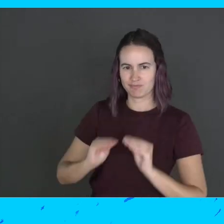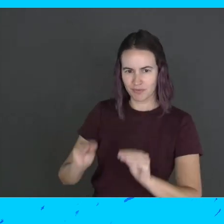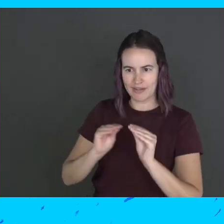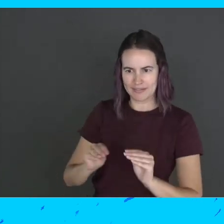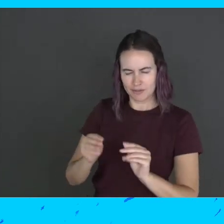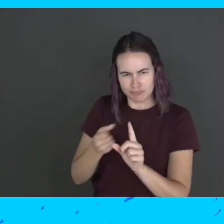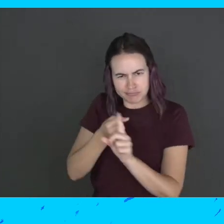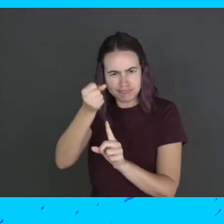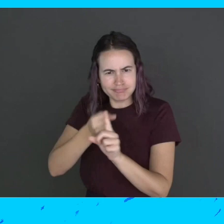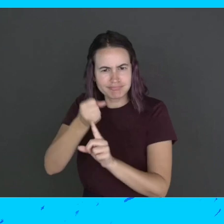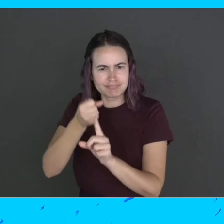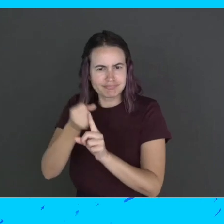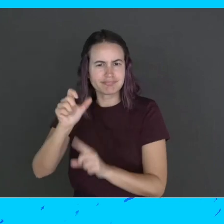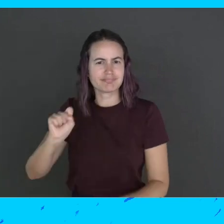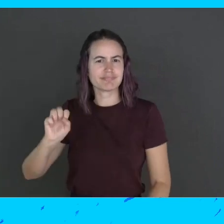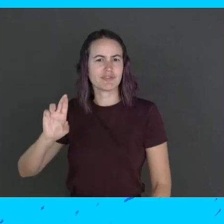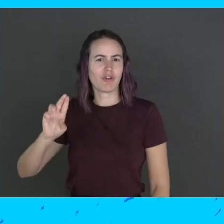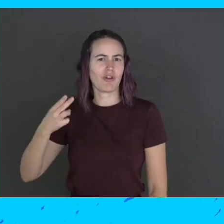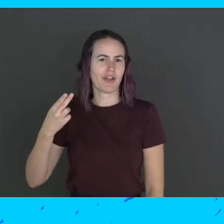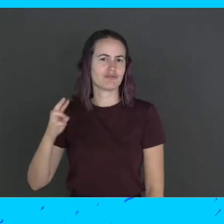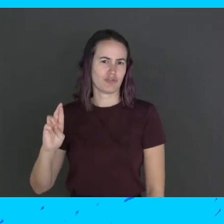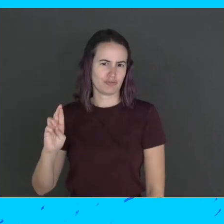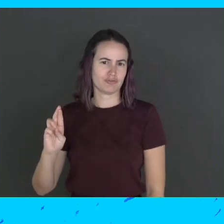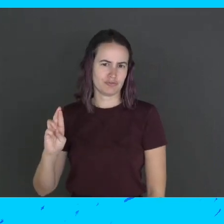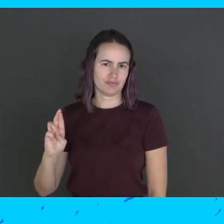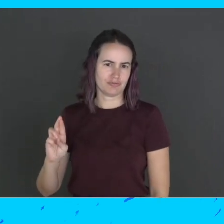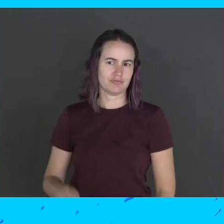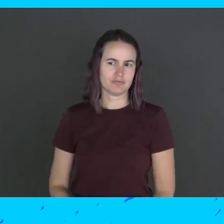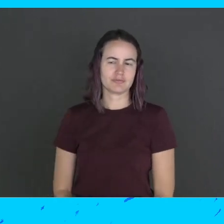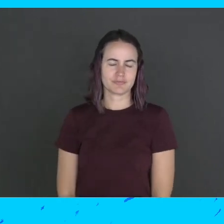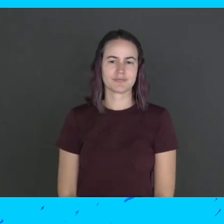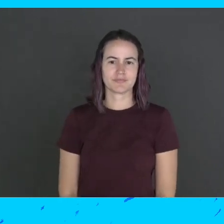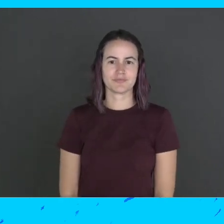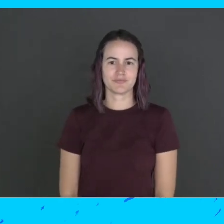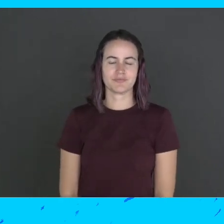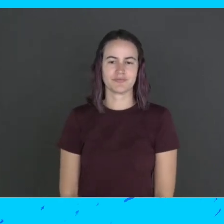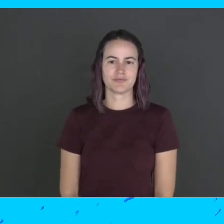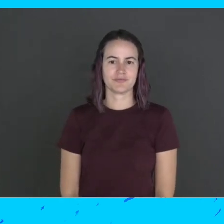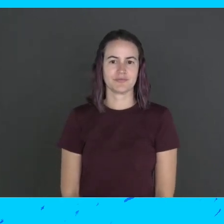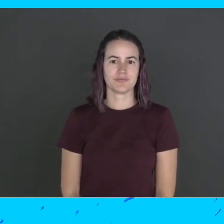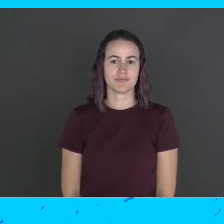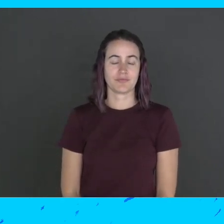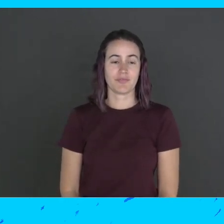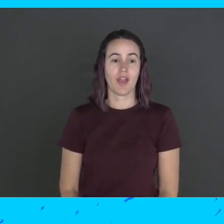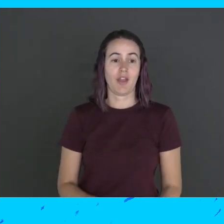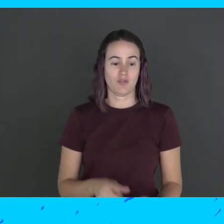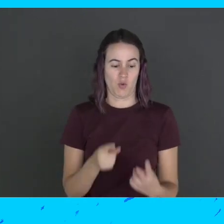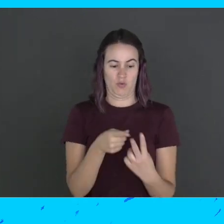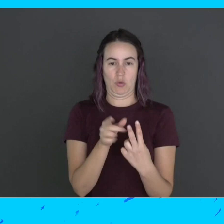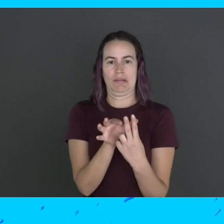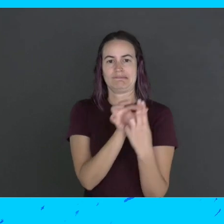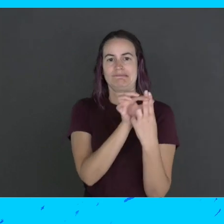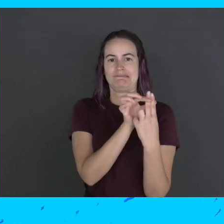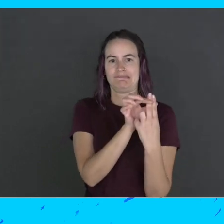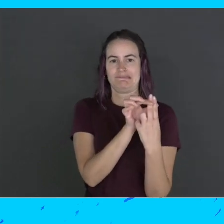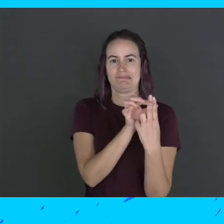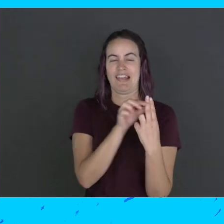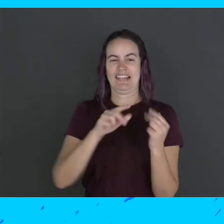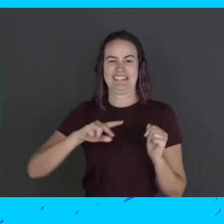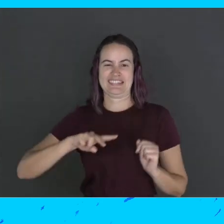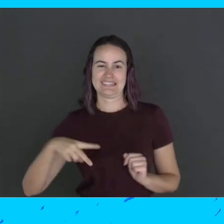pour qu'ils défendent leurs droits de reproduction et sexuelle. Ensuite, nous avons les médias traditionnels